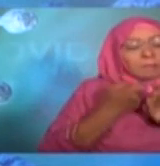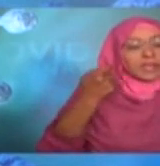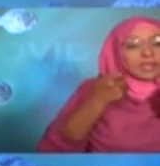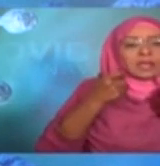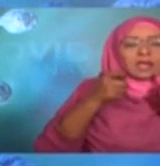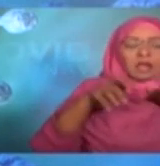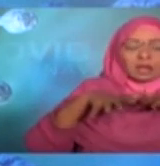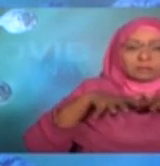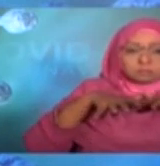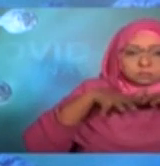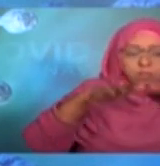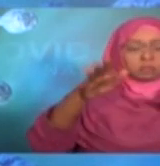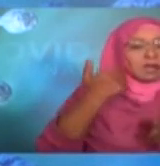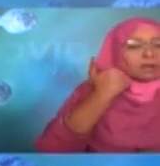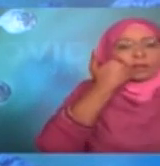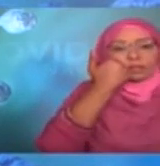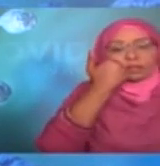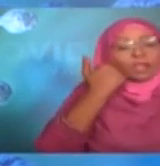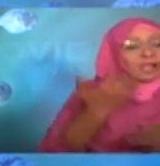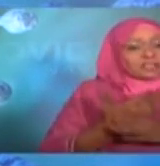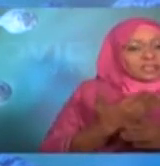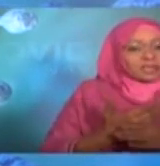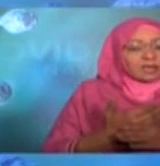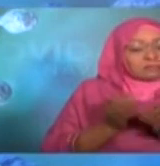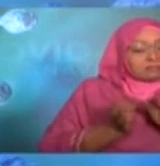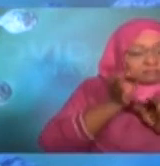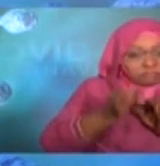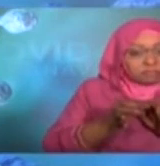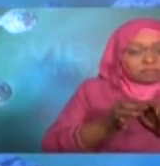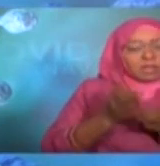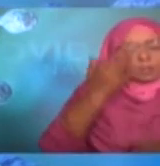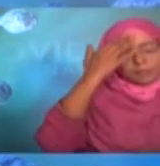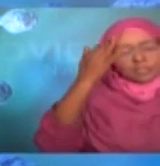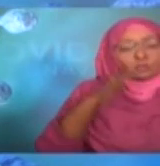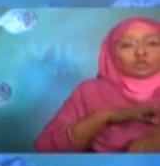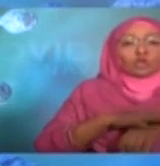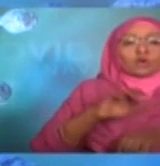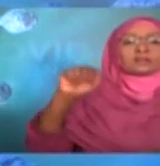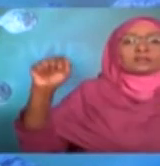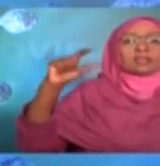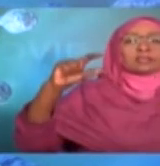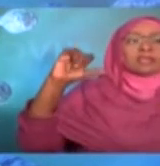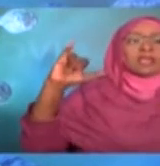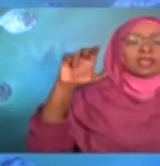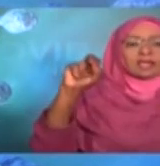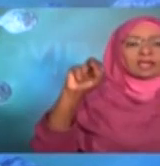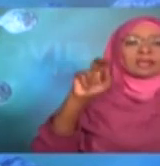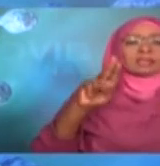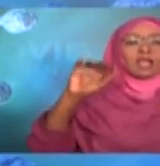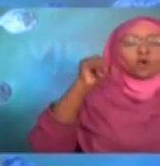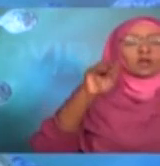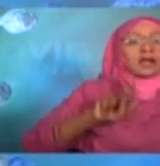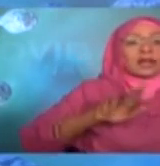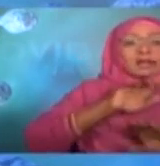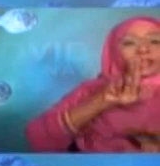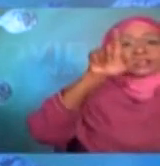الإصابة. أنا أشكركم وأكتفي بهذا، وأقدم الدكتور صديق تاور الرئيس المناوب للجنة العليا للطوارئ.